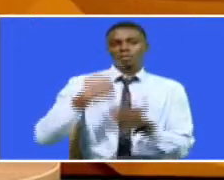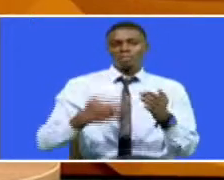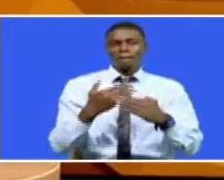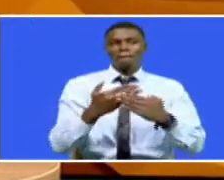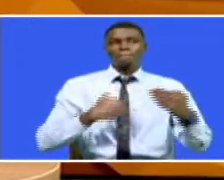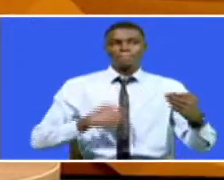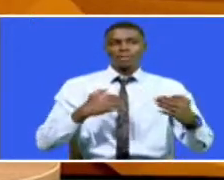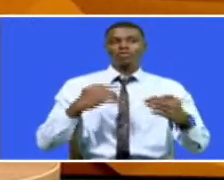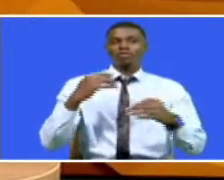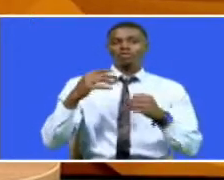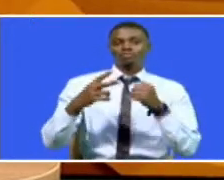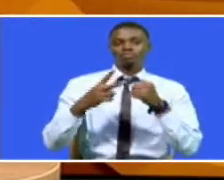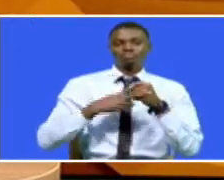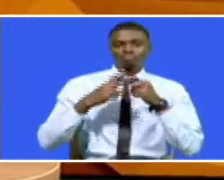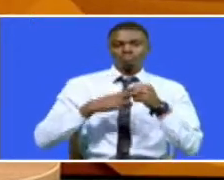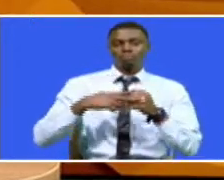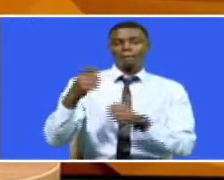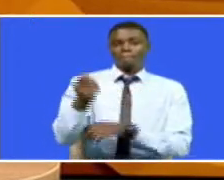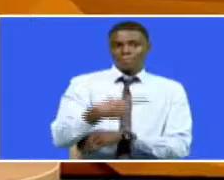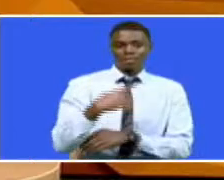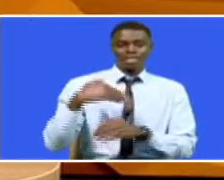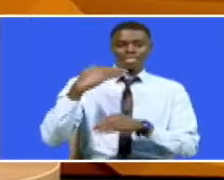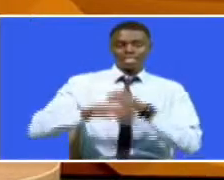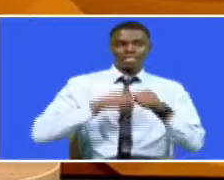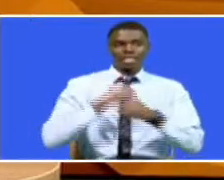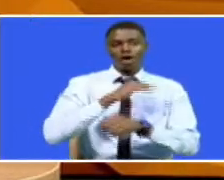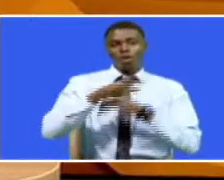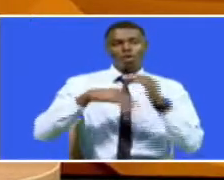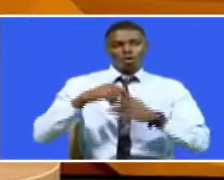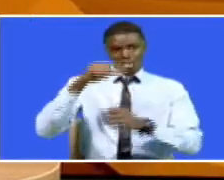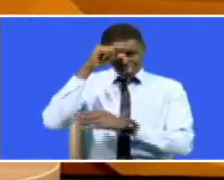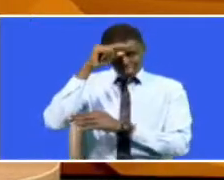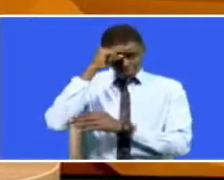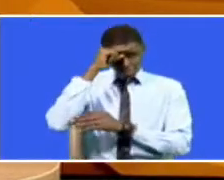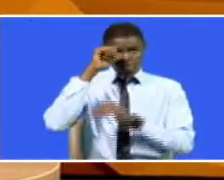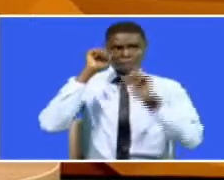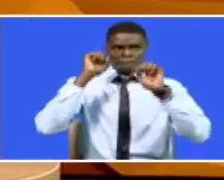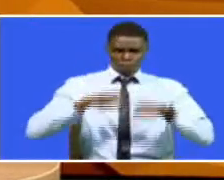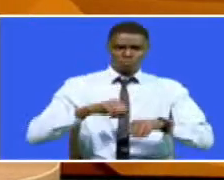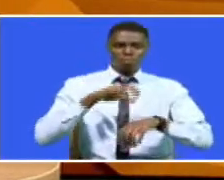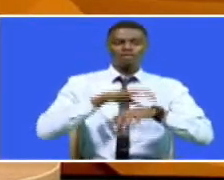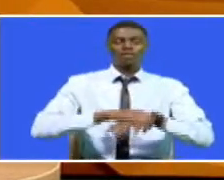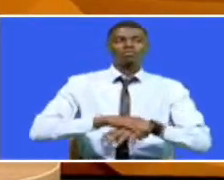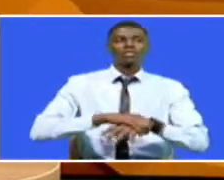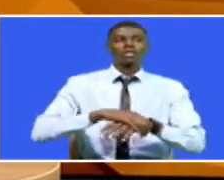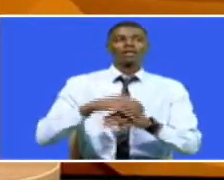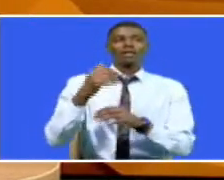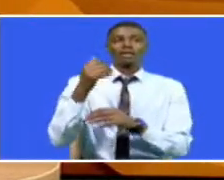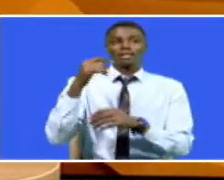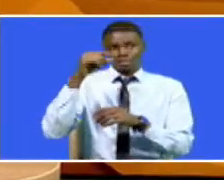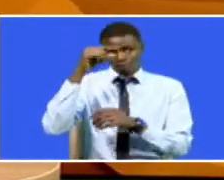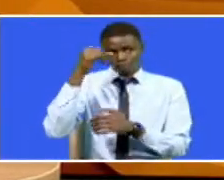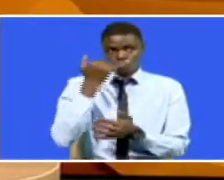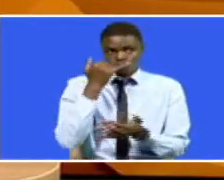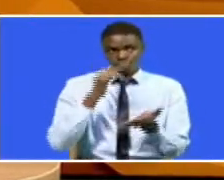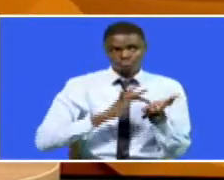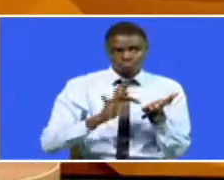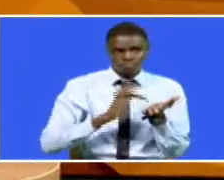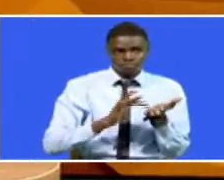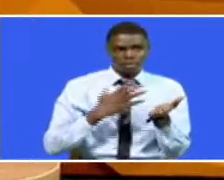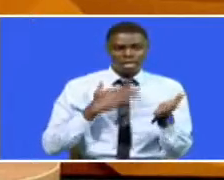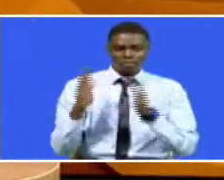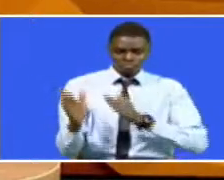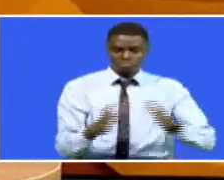ya Juni mwaka ujao huduma zote za serikali zitakuwa zinaweza kupatikana kwenye simu, na kwamba pia mikakati